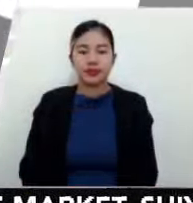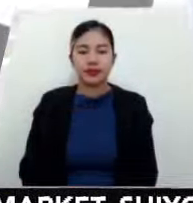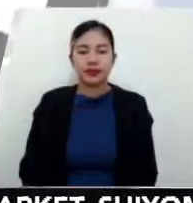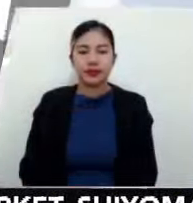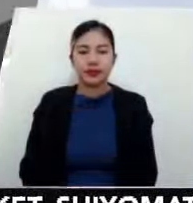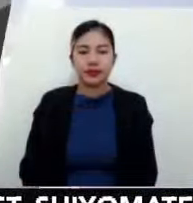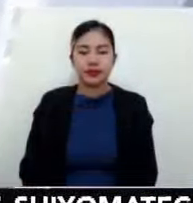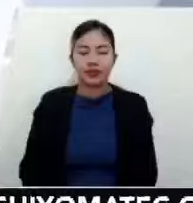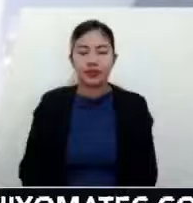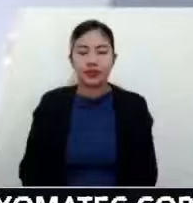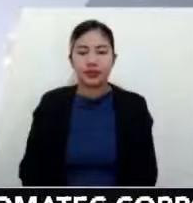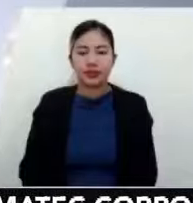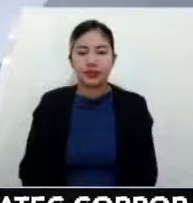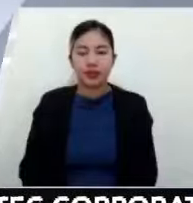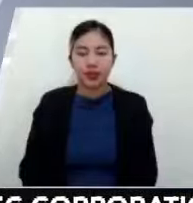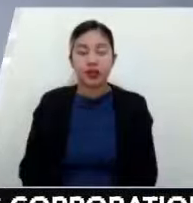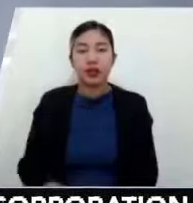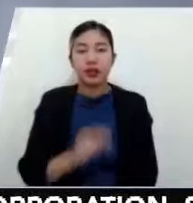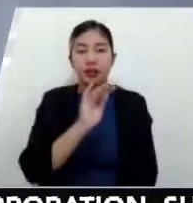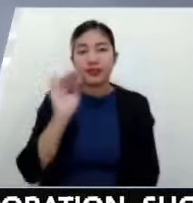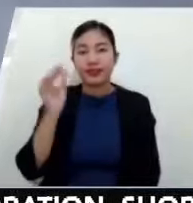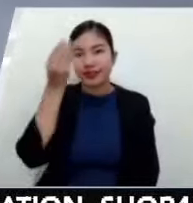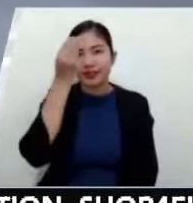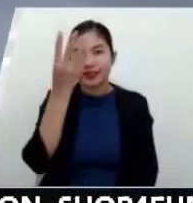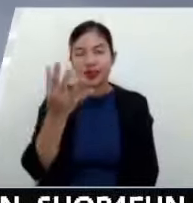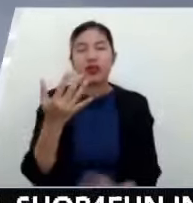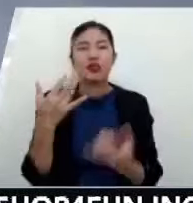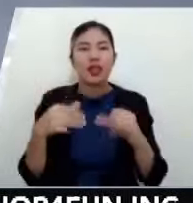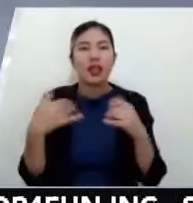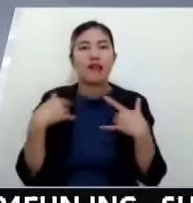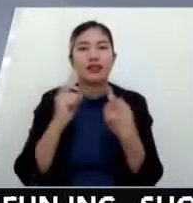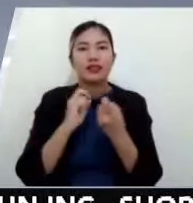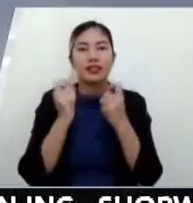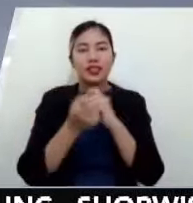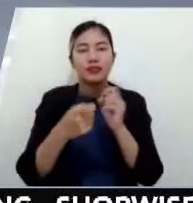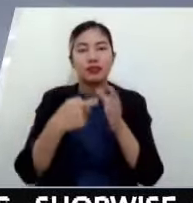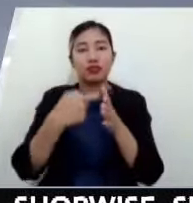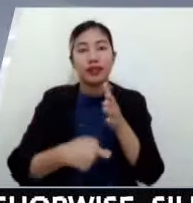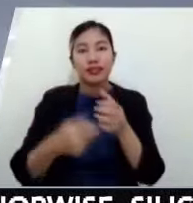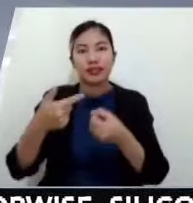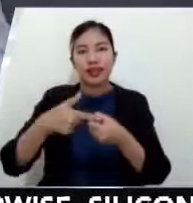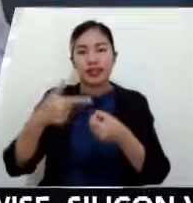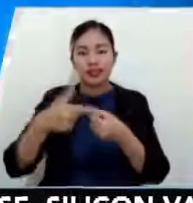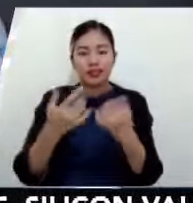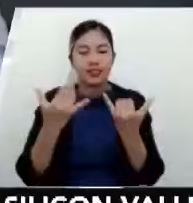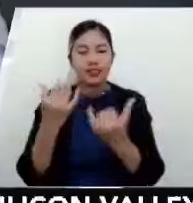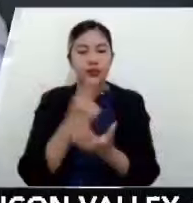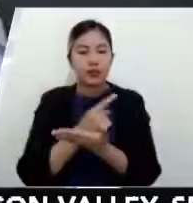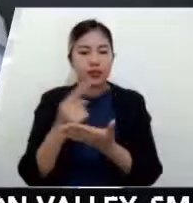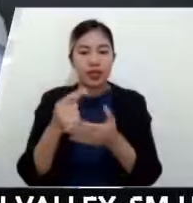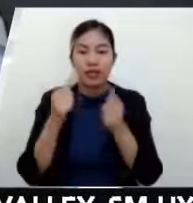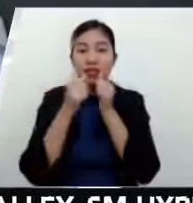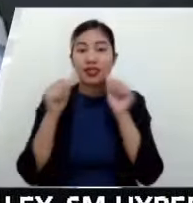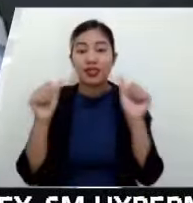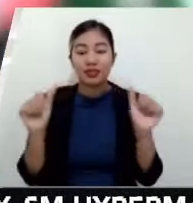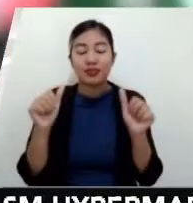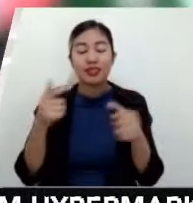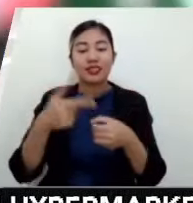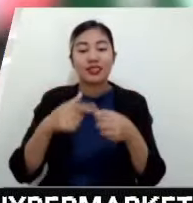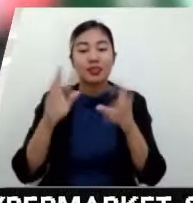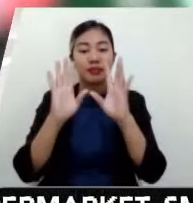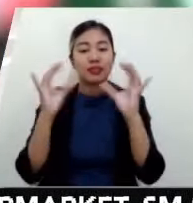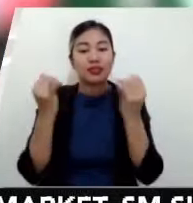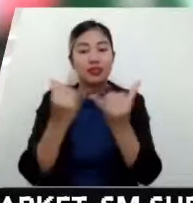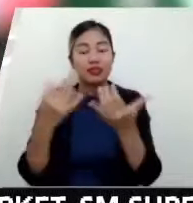Mga kapuso, may dagdag bawas pa rin sa presyo ng mga produktong petrolyo ngayong Linggo. Sa anunsyo ng ilang oil companies, tataas ng 40 centavos ang